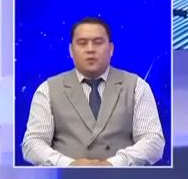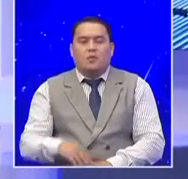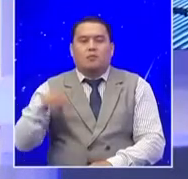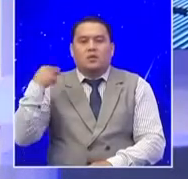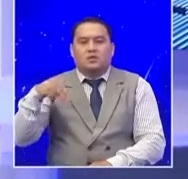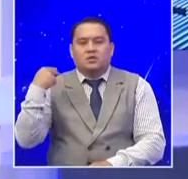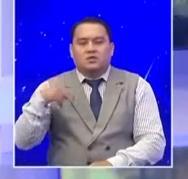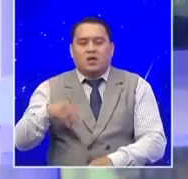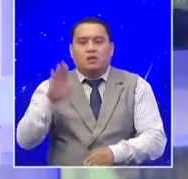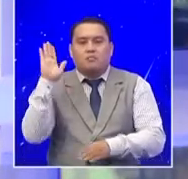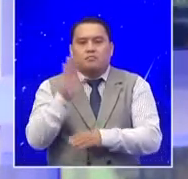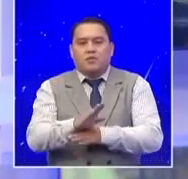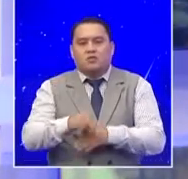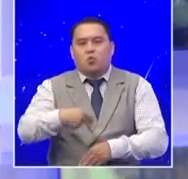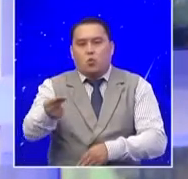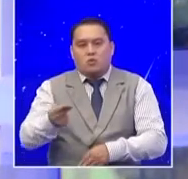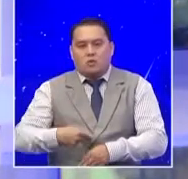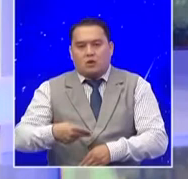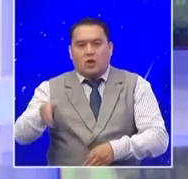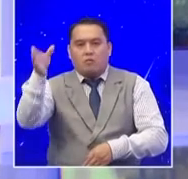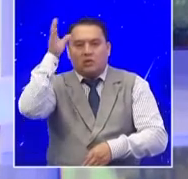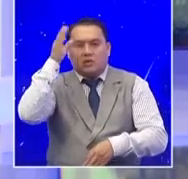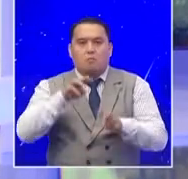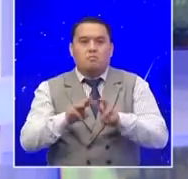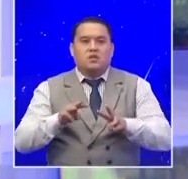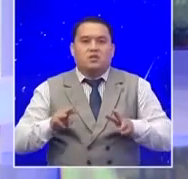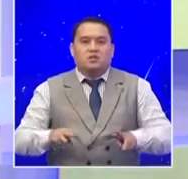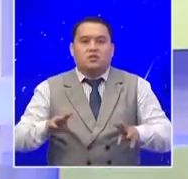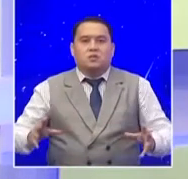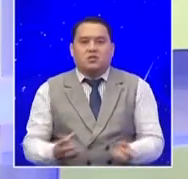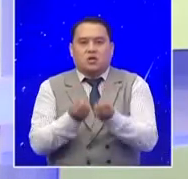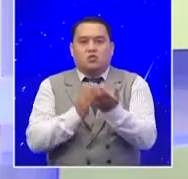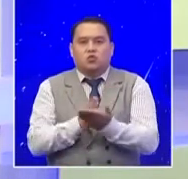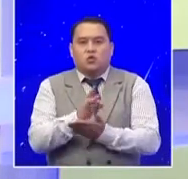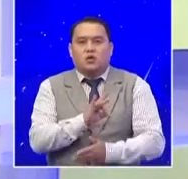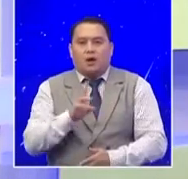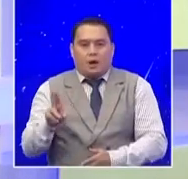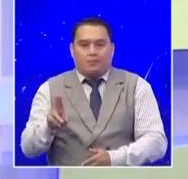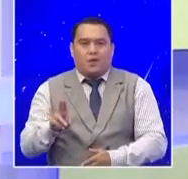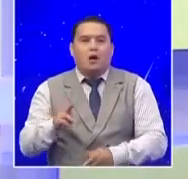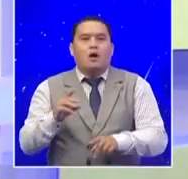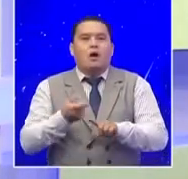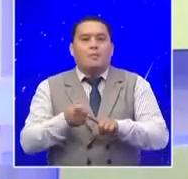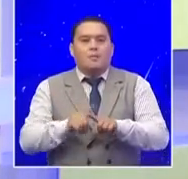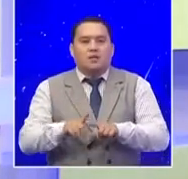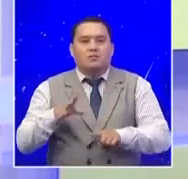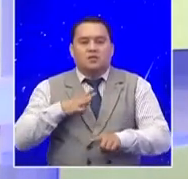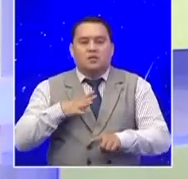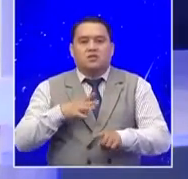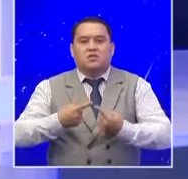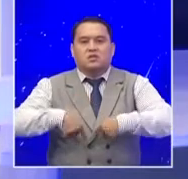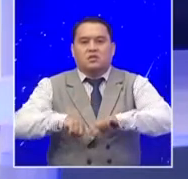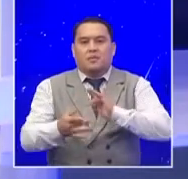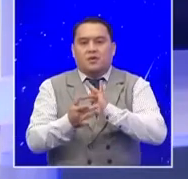Президент Касым-Жомарт Токаев подписал указ об образовании Министерства по чрезвычайным ситуациям Республики Казахстан. Об этом сказано на